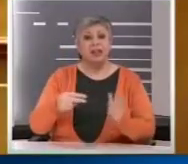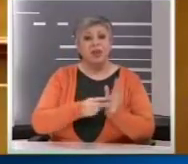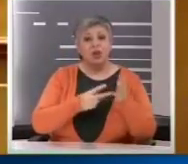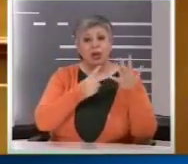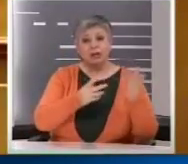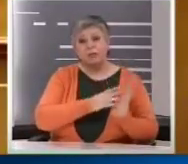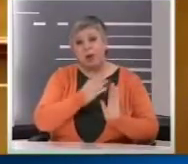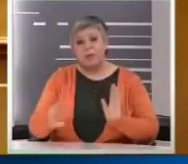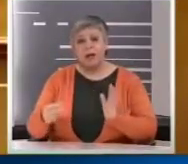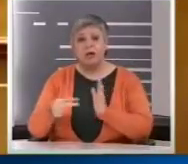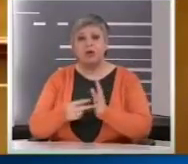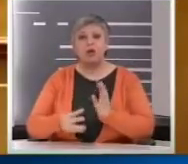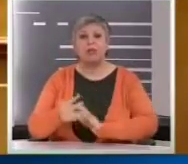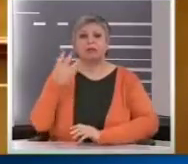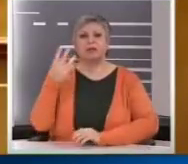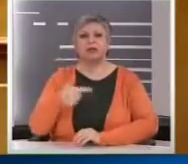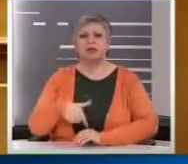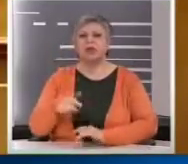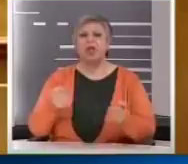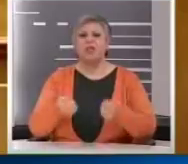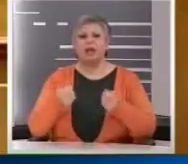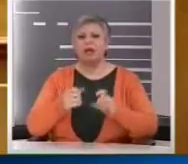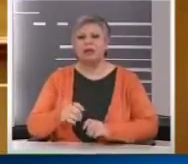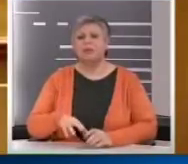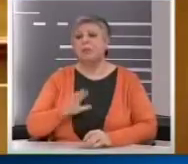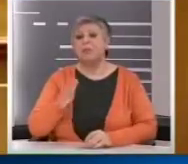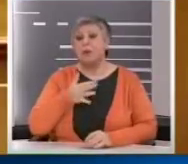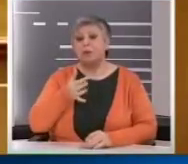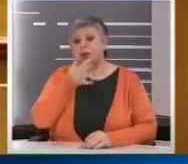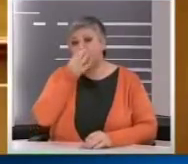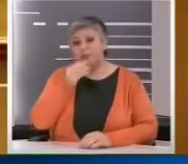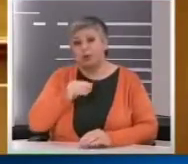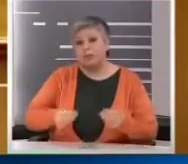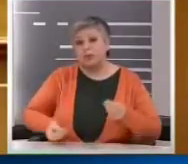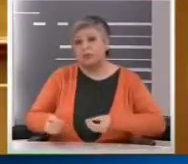2014 δεν μπορούσατε να το ολοκληρώσετε γιατί δεν τα βρίσκατε στις μίζες αυτοί που είχατε βάλει από κάτω.